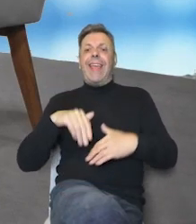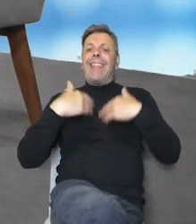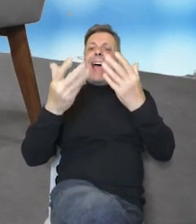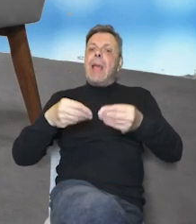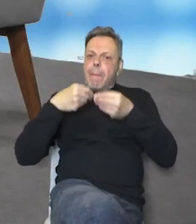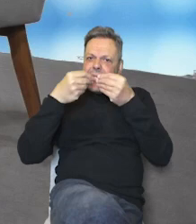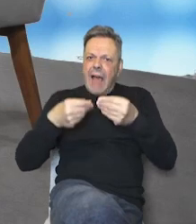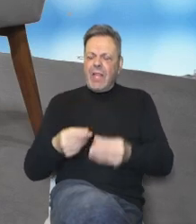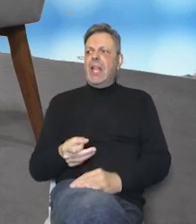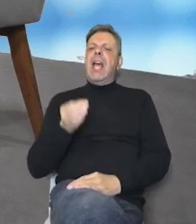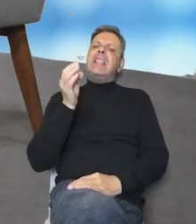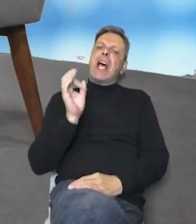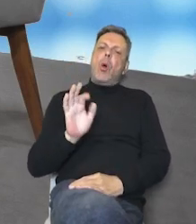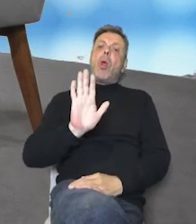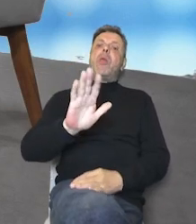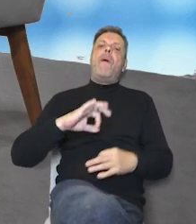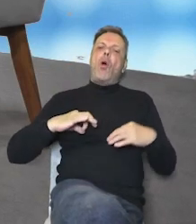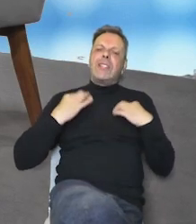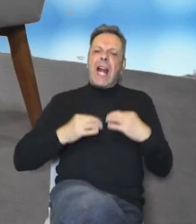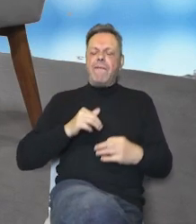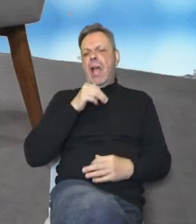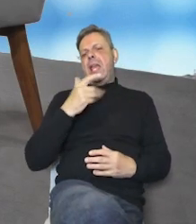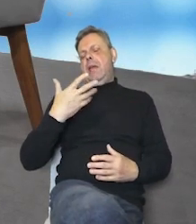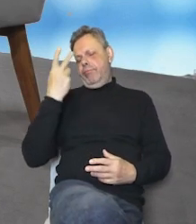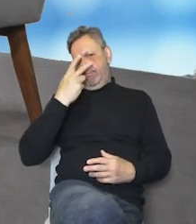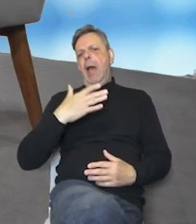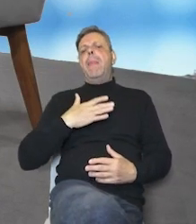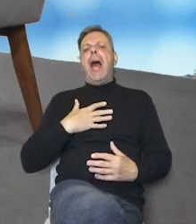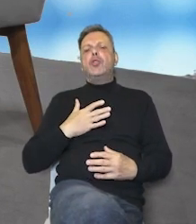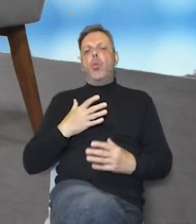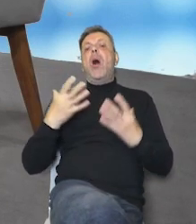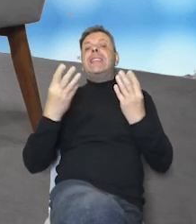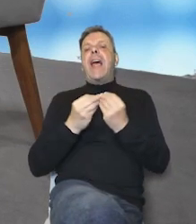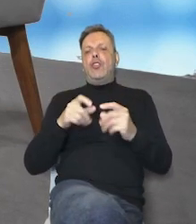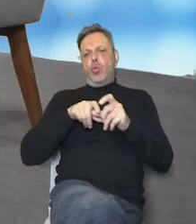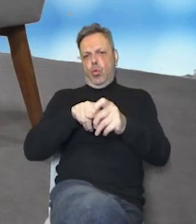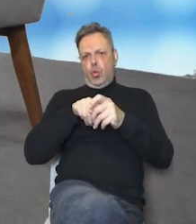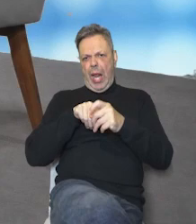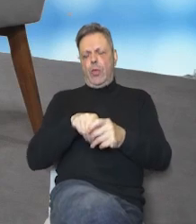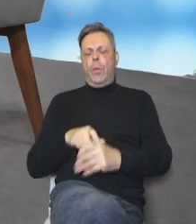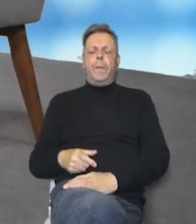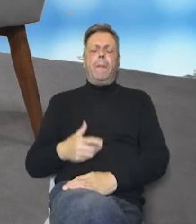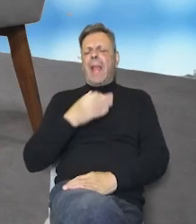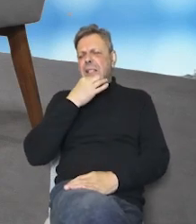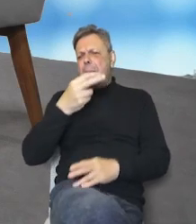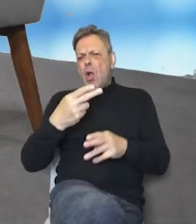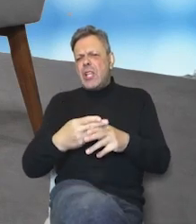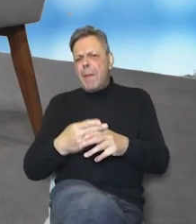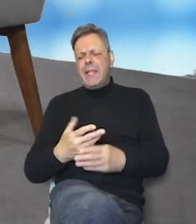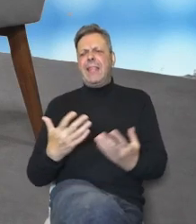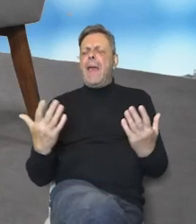savjet za dobrobit njihovog zdravlja i naravno i našu zajedničku suradnju za ubuduće. A kad sam pitao pacijente, recite kako